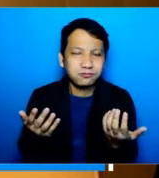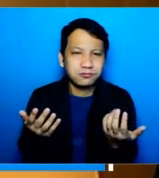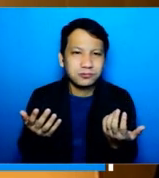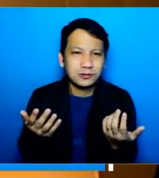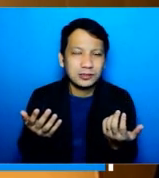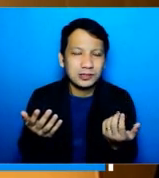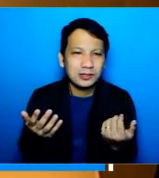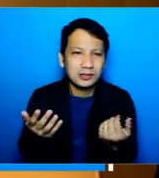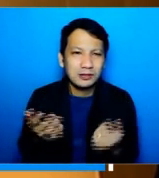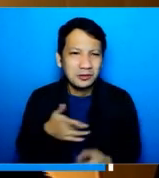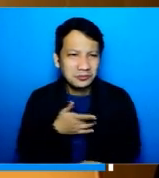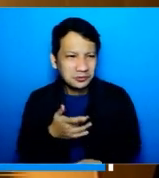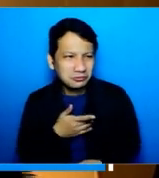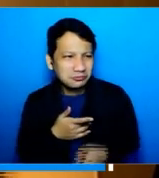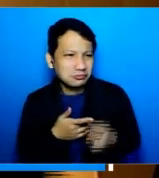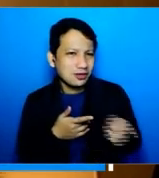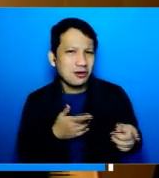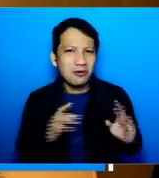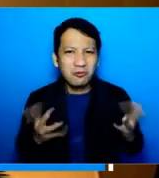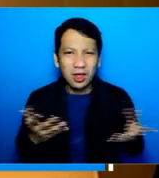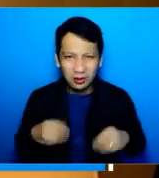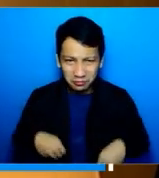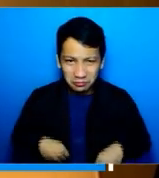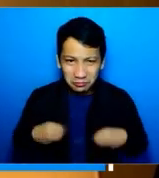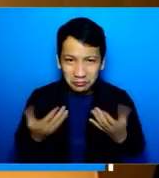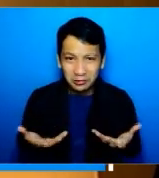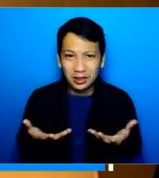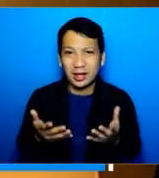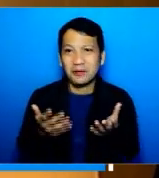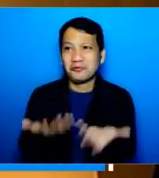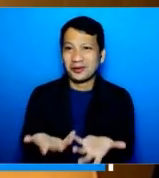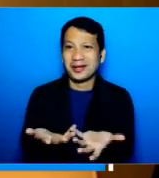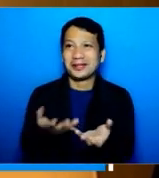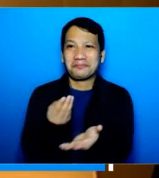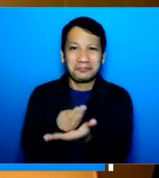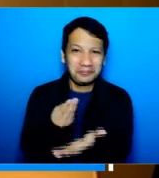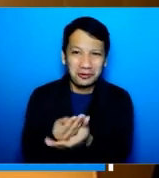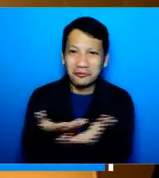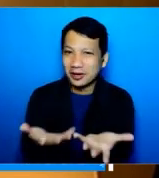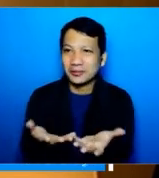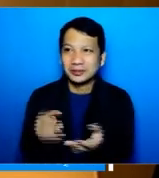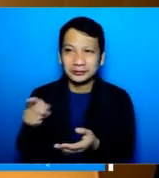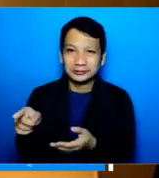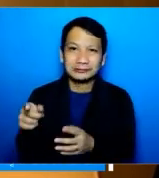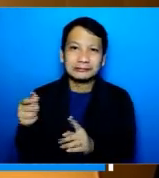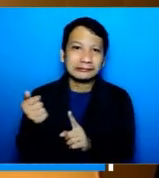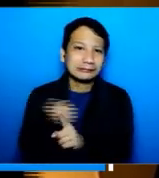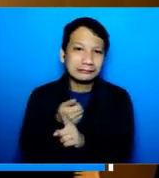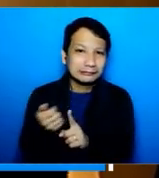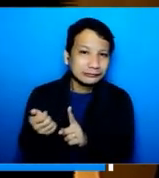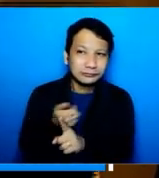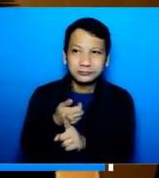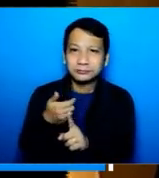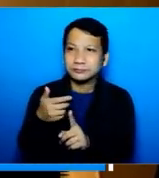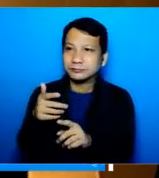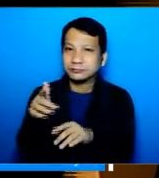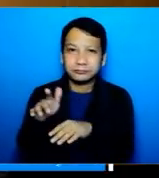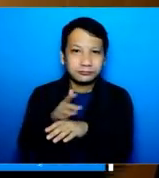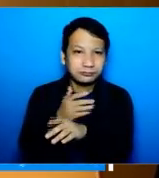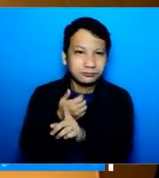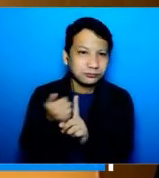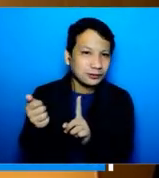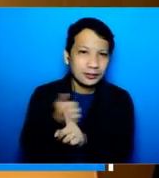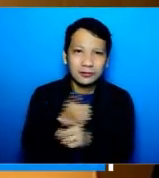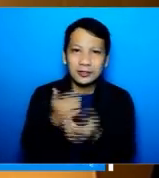yung bang ang pakiramdam mo walang-wala na nga kayo eh, di ba? Tapos kailangan iba, tapos mag-aano pa talaga sa